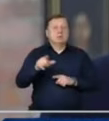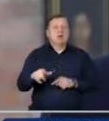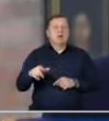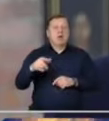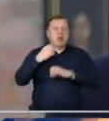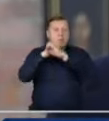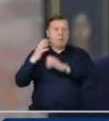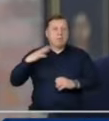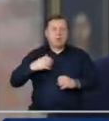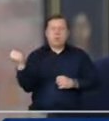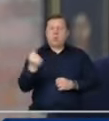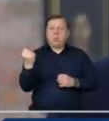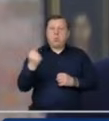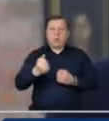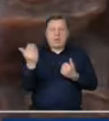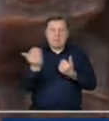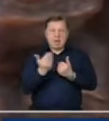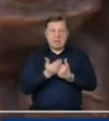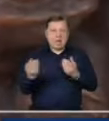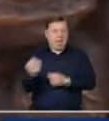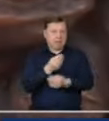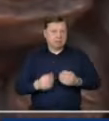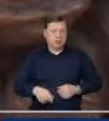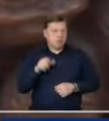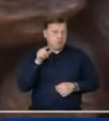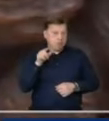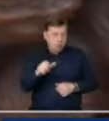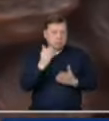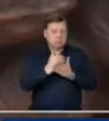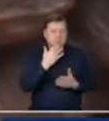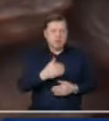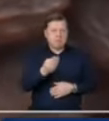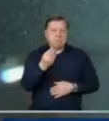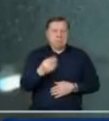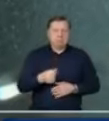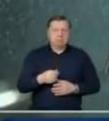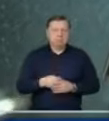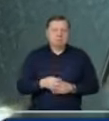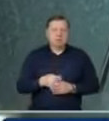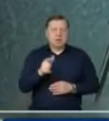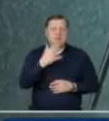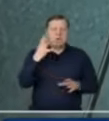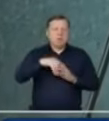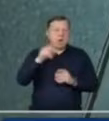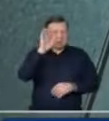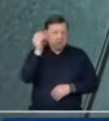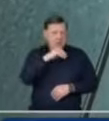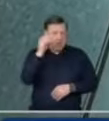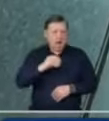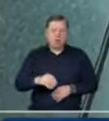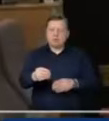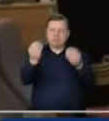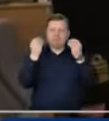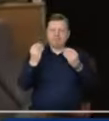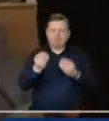wybitnym matematykiem i ekonomistą. To on sformułował słynną zasadę, że pieniądz gorszy wypiera lepszy. Jego wkład w naukę jest za to